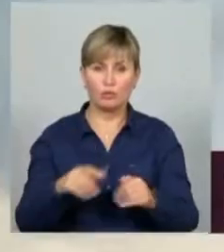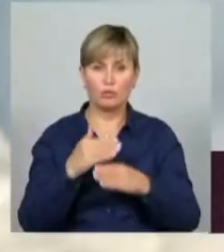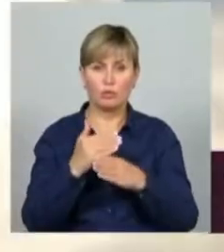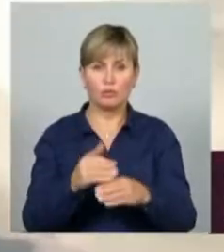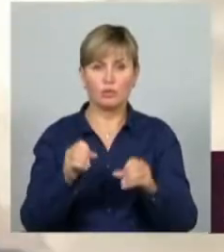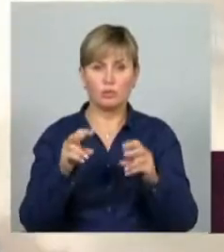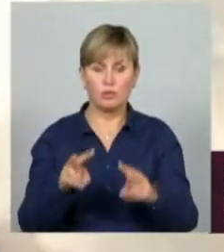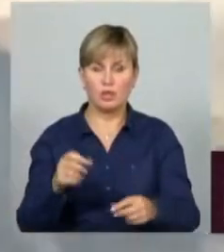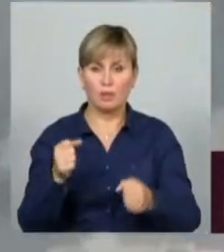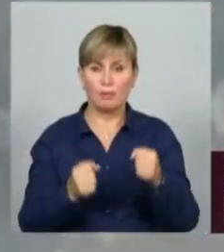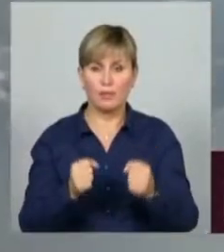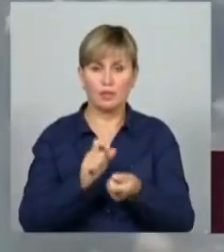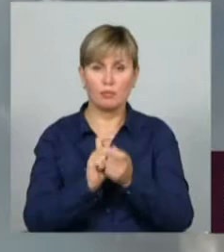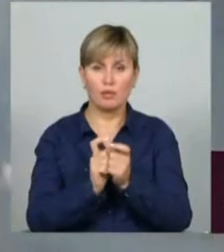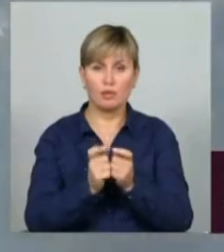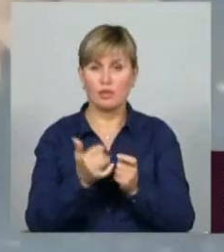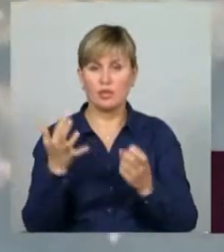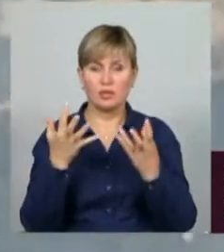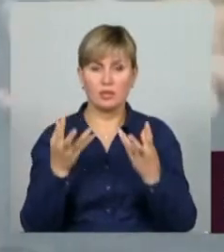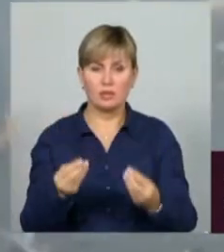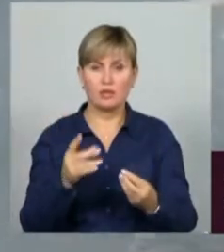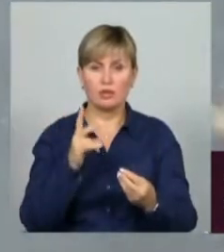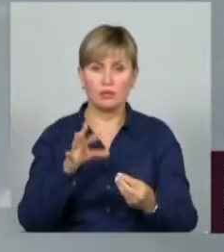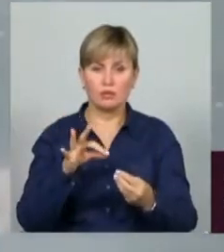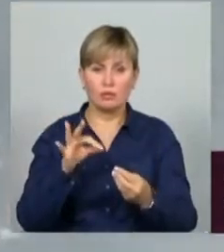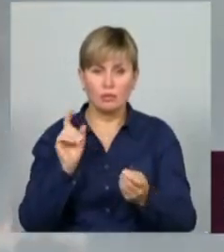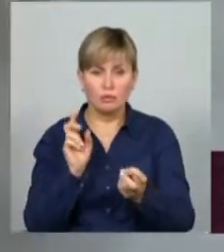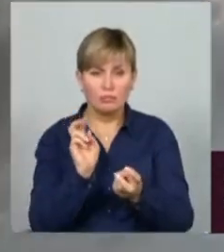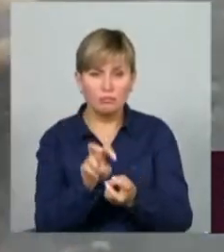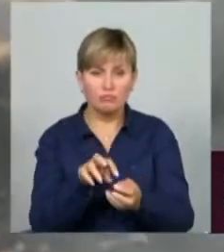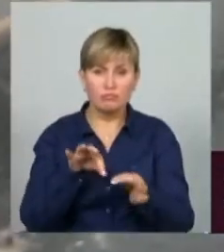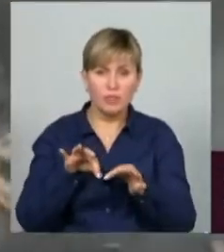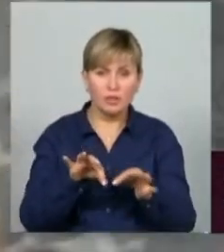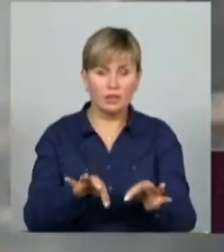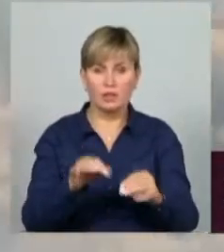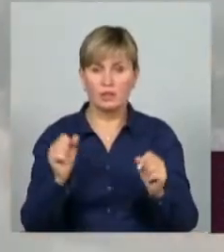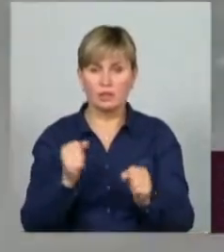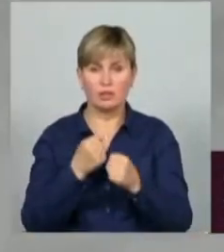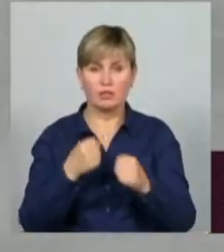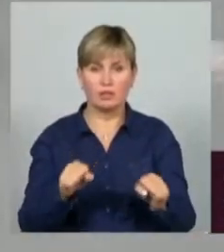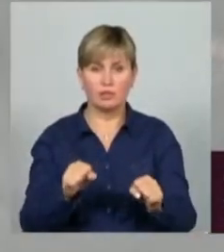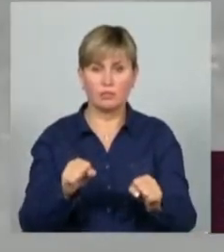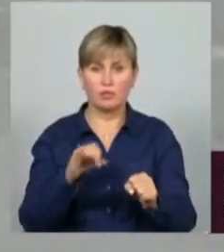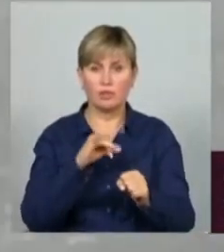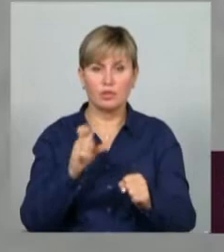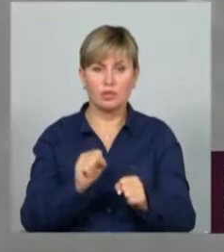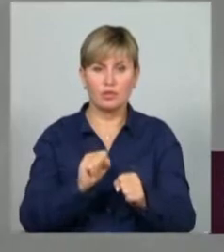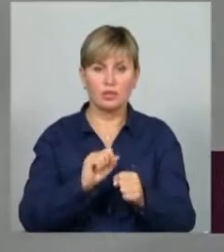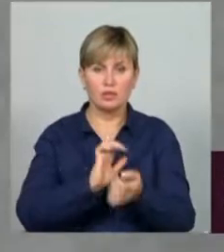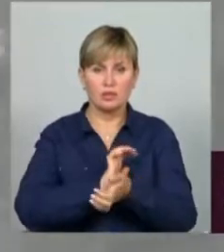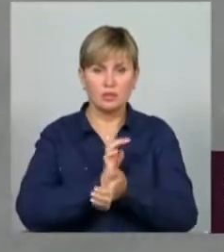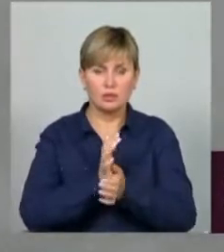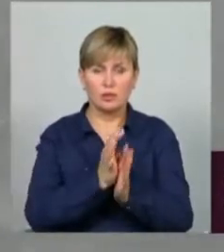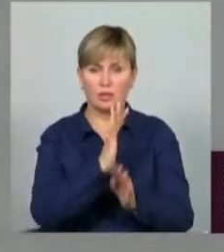помощи спецтехники боролись несколько дней. Но ни подъехать, ни подойти, ни подплыть к основным очагам им не удалось из-за густой